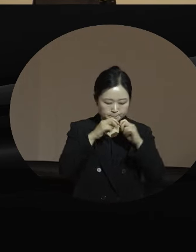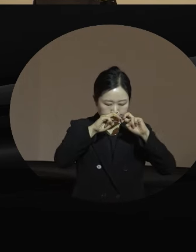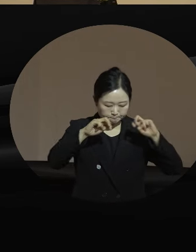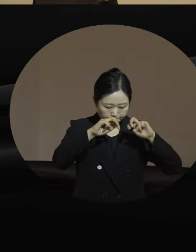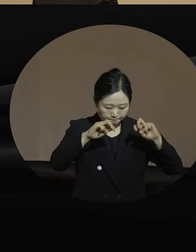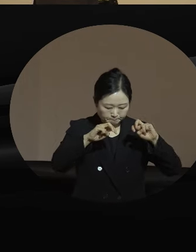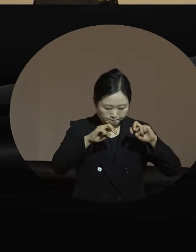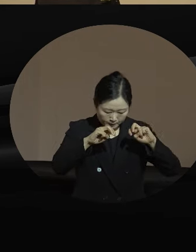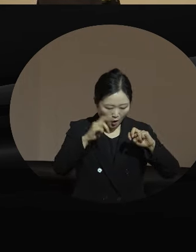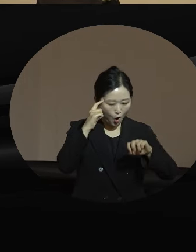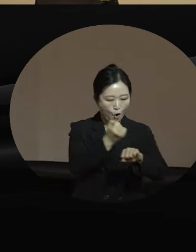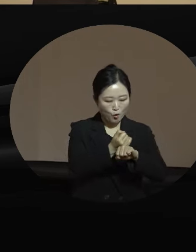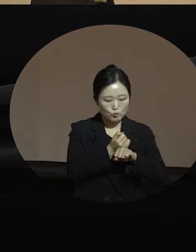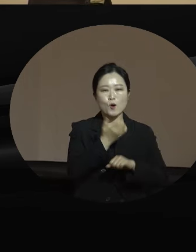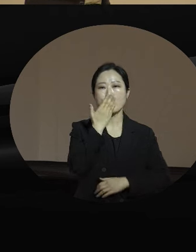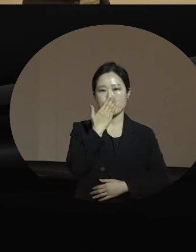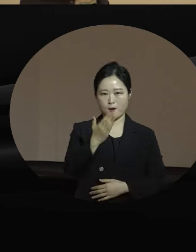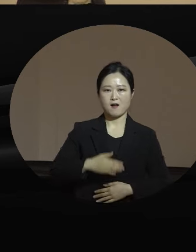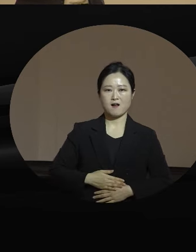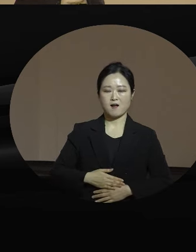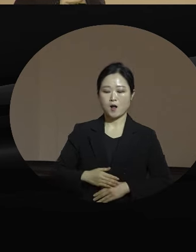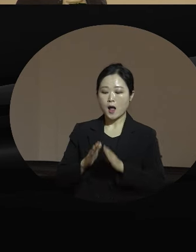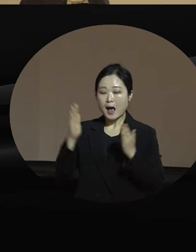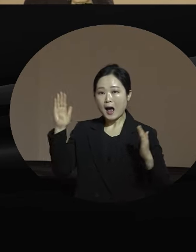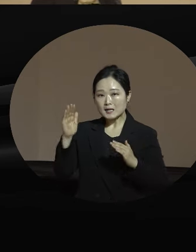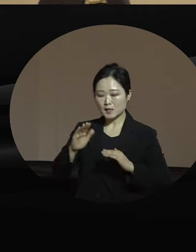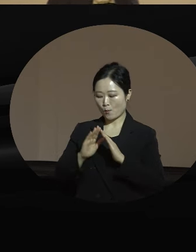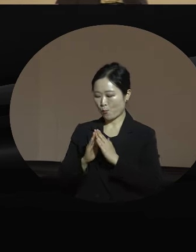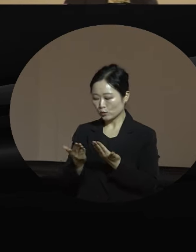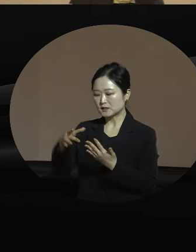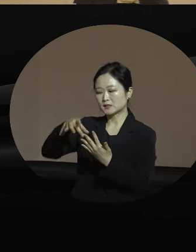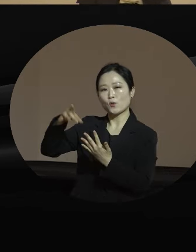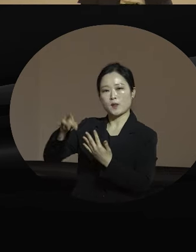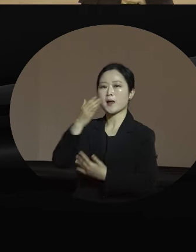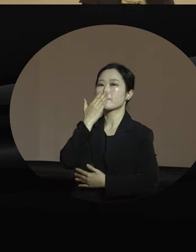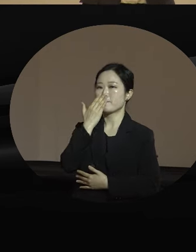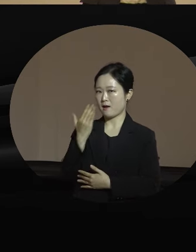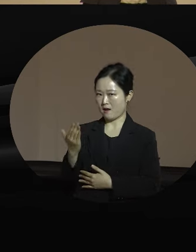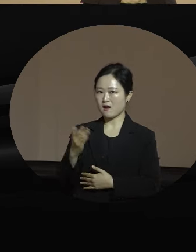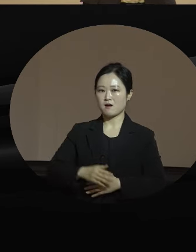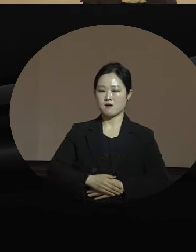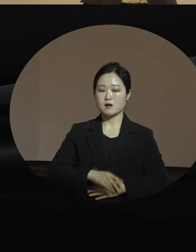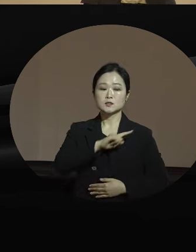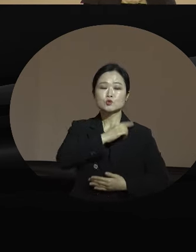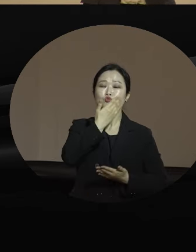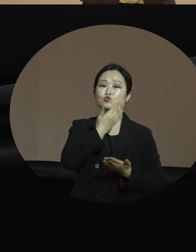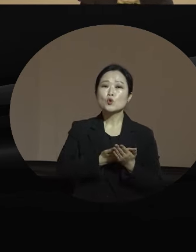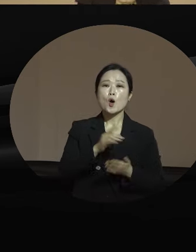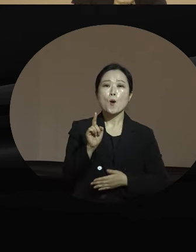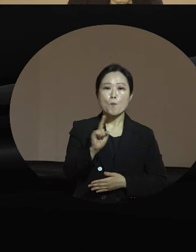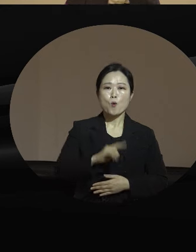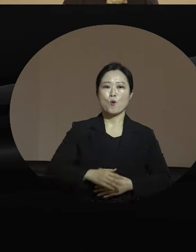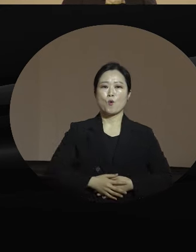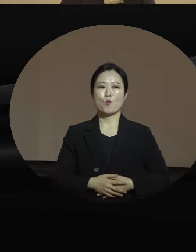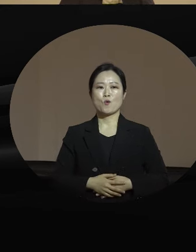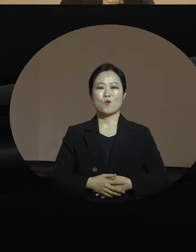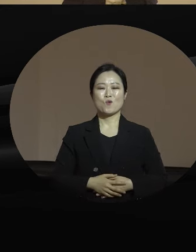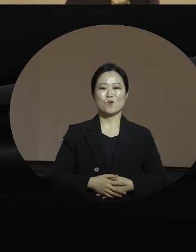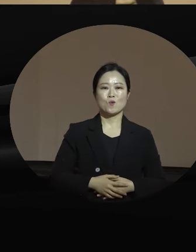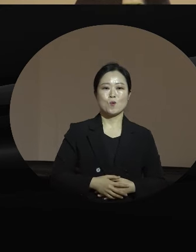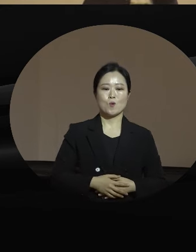같이 제공되고 있고 내가 선택할 수 있는 게 많고 가장 중요한 것 중에 하나가 믿을 수 없겠지만 기계 선생님이 훨씬 더